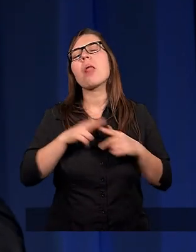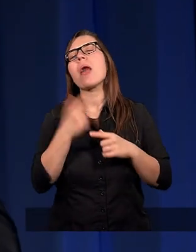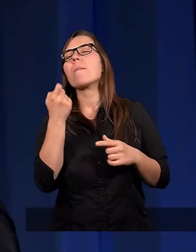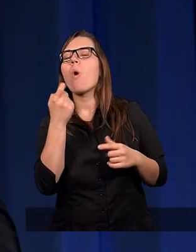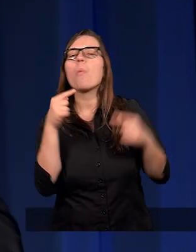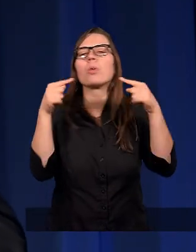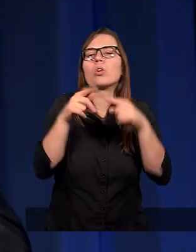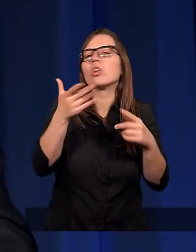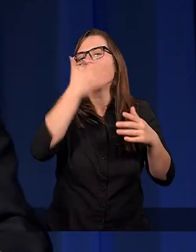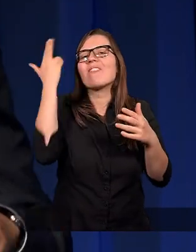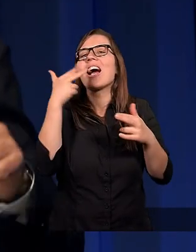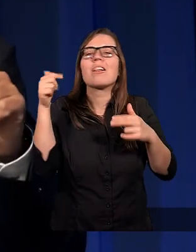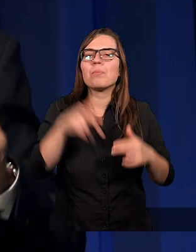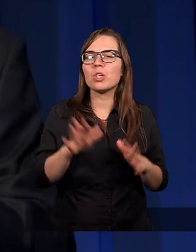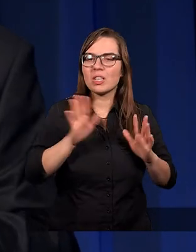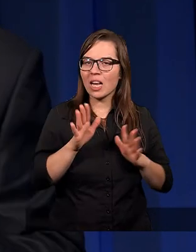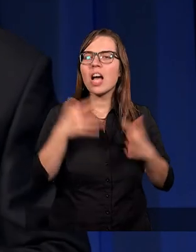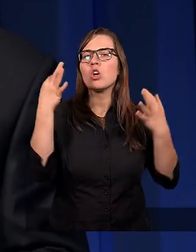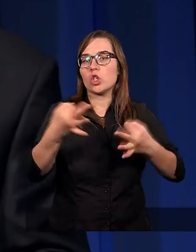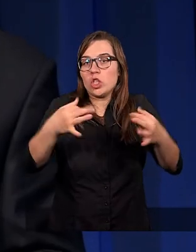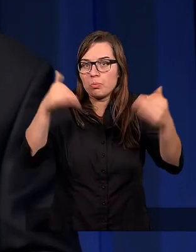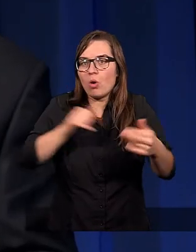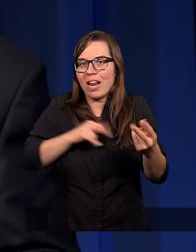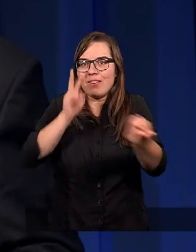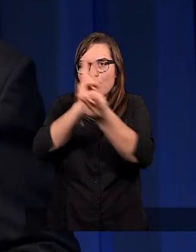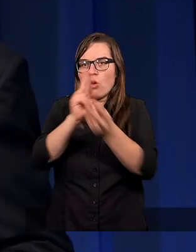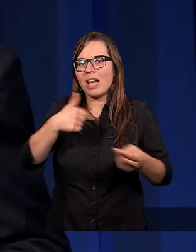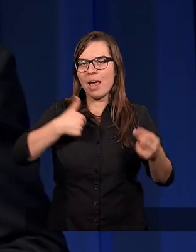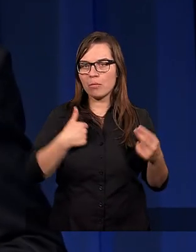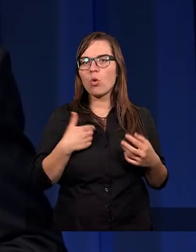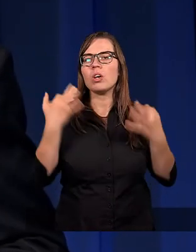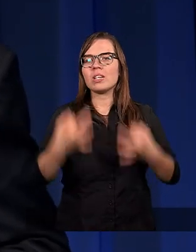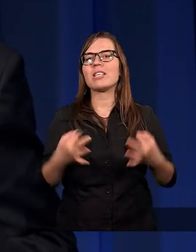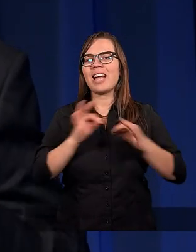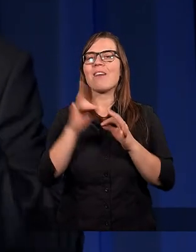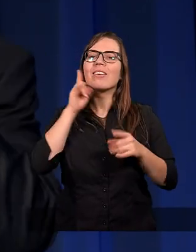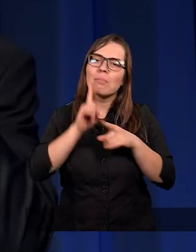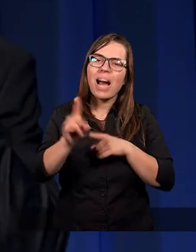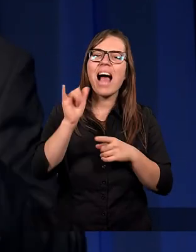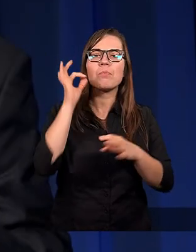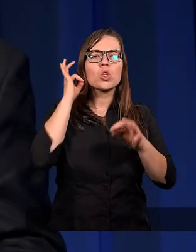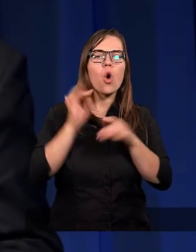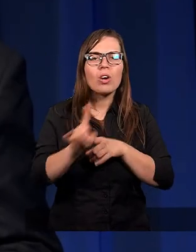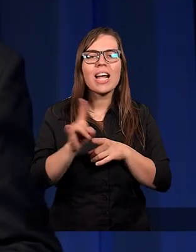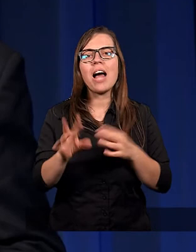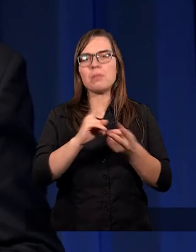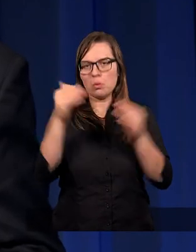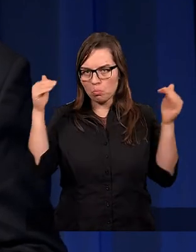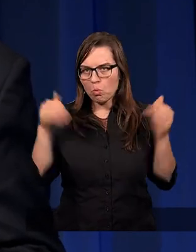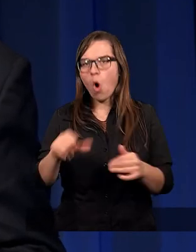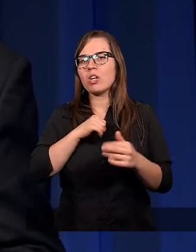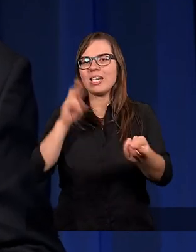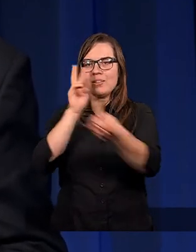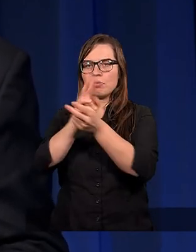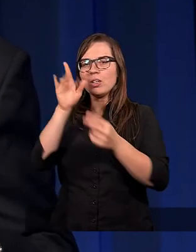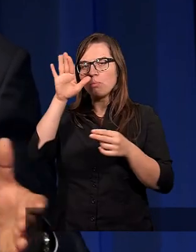którym nie wiesz, kiedy przyjdę. Ty dzisiaj możesz się spotkać ze mną. Ty, kiedy spotykasz się z braćmi i siostrami, możesz